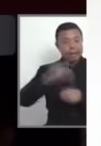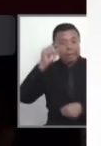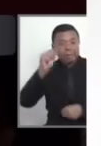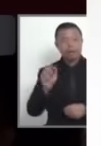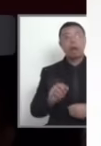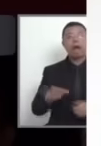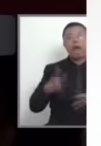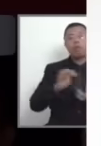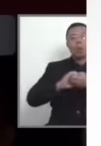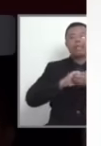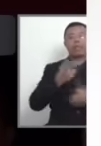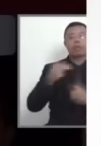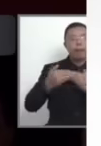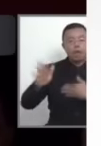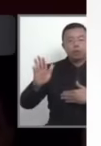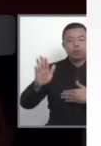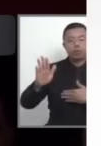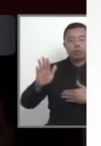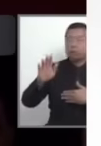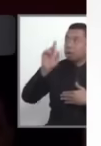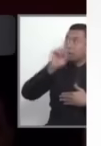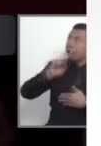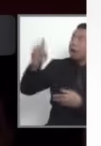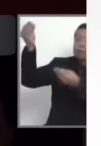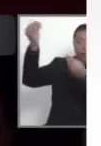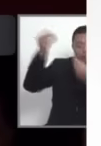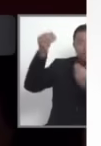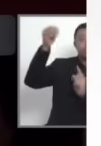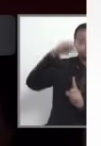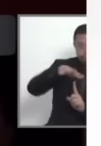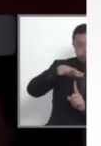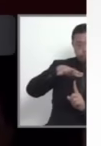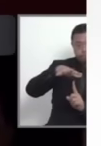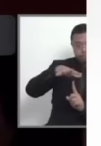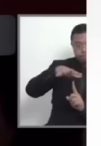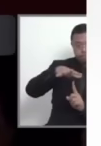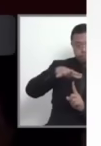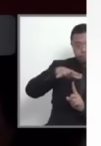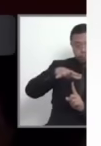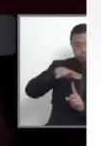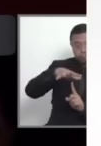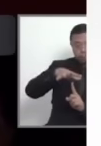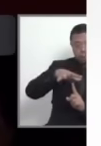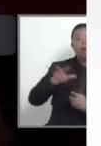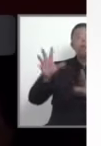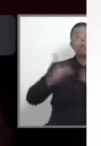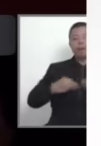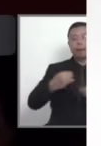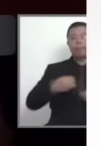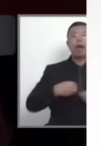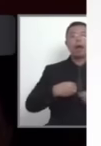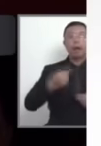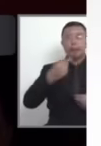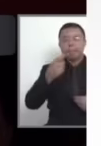yang ketiga saya kira di balik itu ini juga apresiasi ya, dari saya lihat ya Pak Prabowo dalam debat kan juga banyak setujunya tuh ke ide-ide